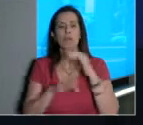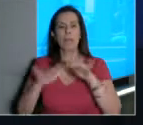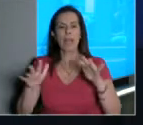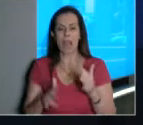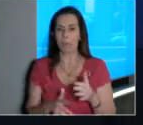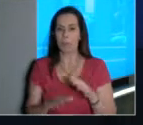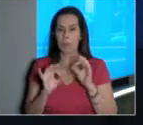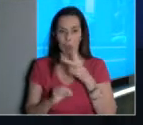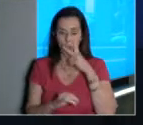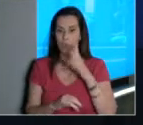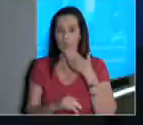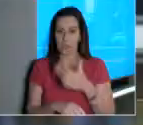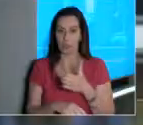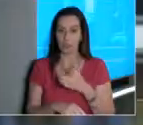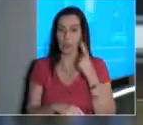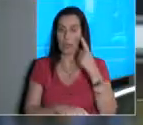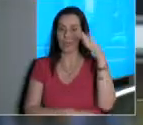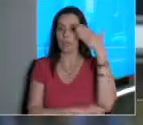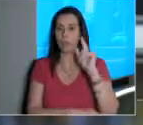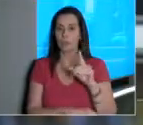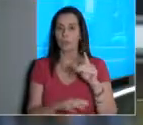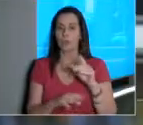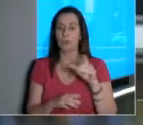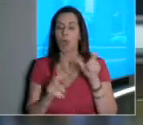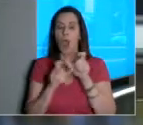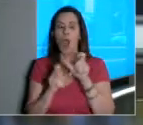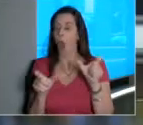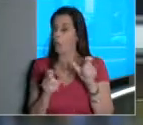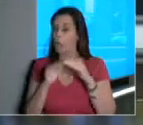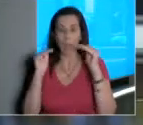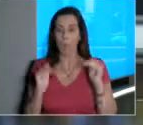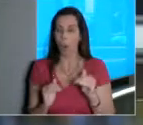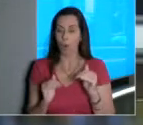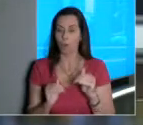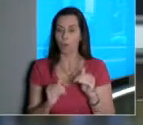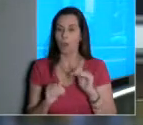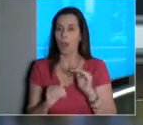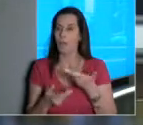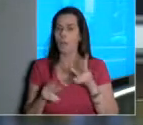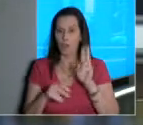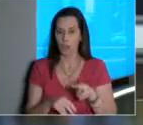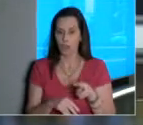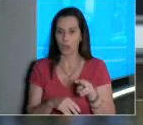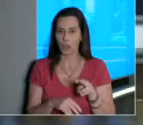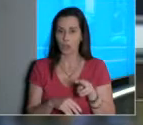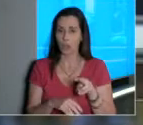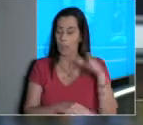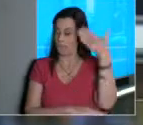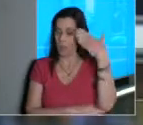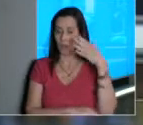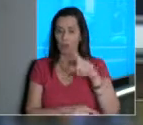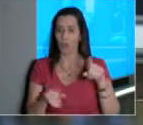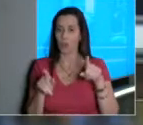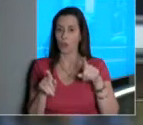מיליארד. אז באמת רואים שישראל היא אחת המדינות עם החוב הכי נמוך בעולם. זאת אומרת, מה שנוצר כאן, זה מדינה שהיא